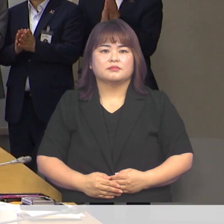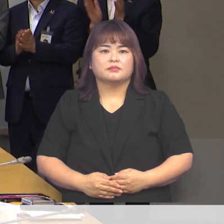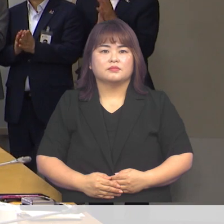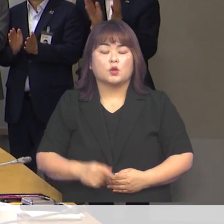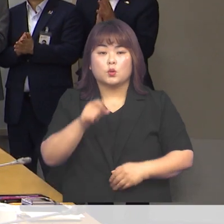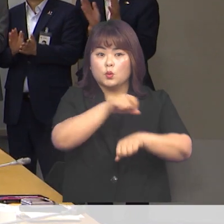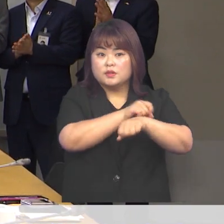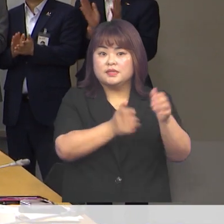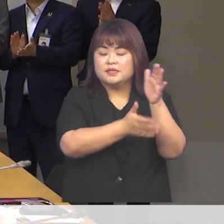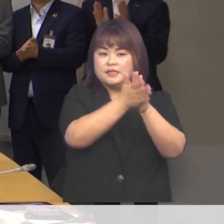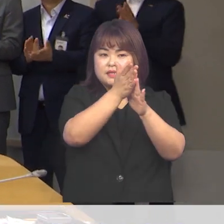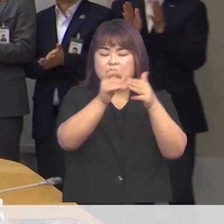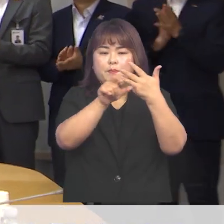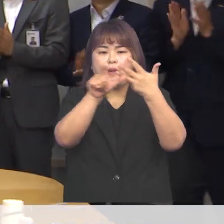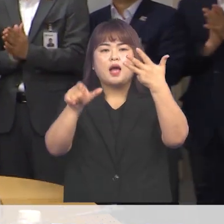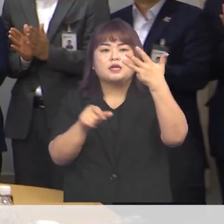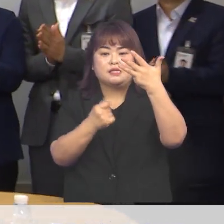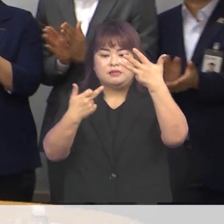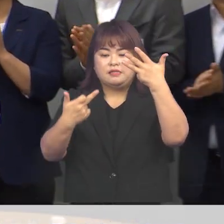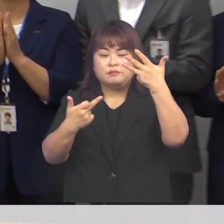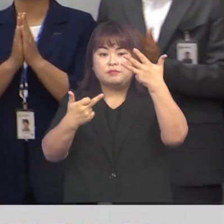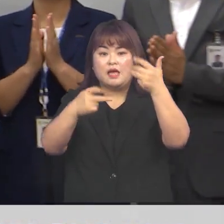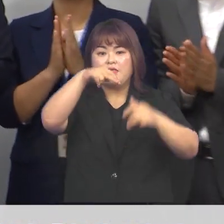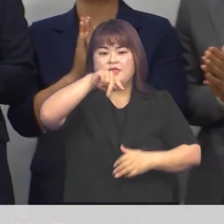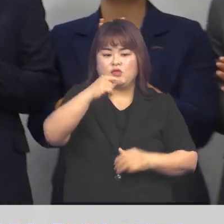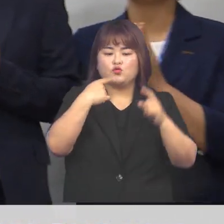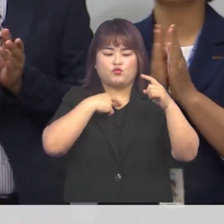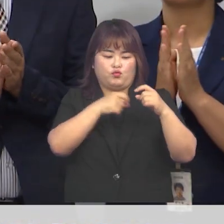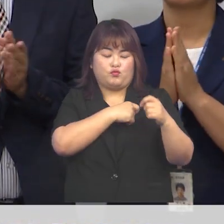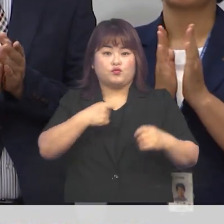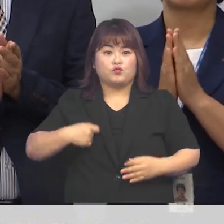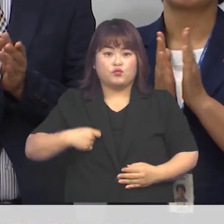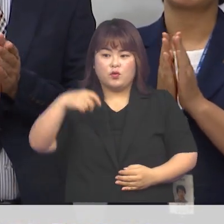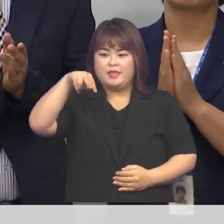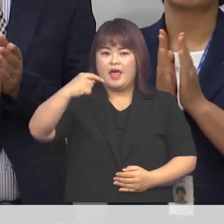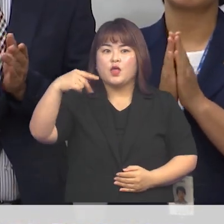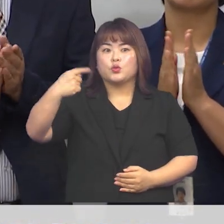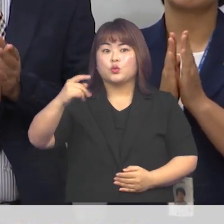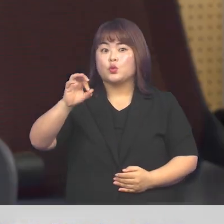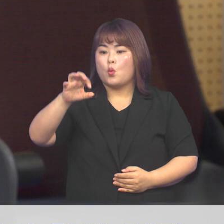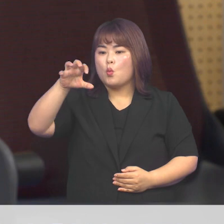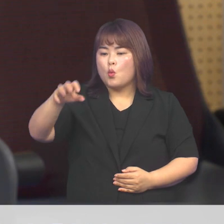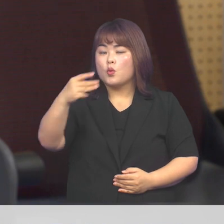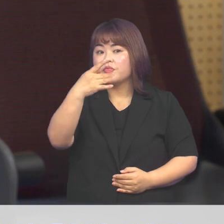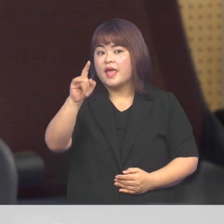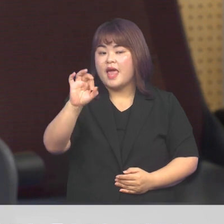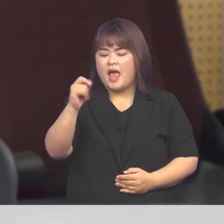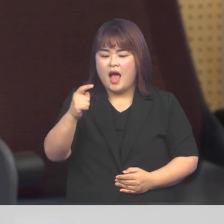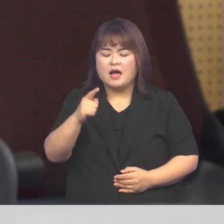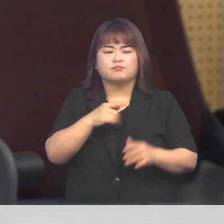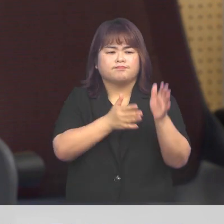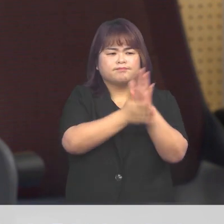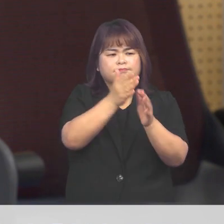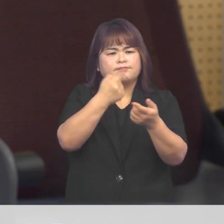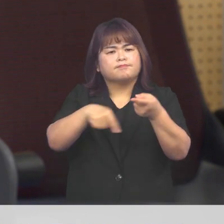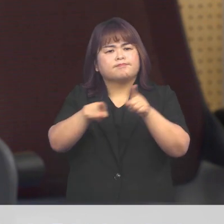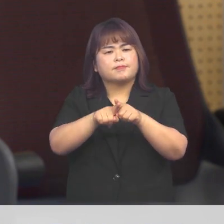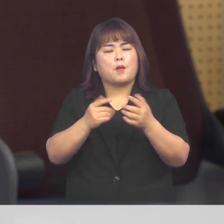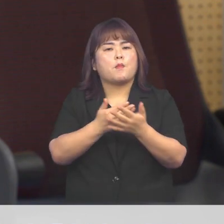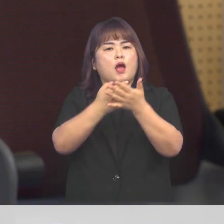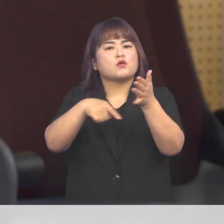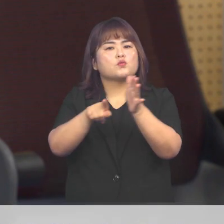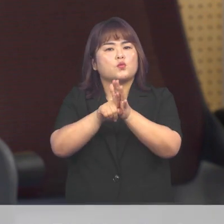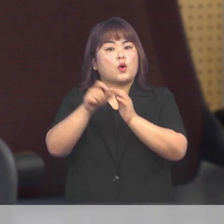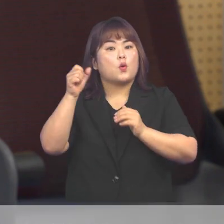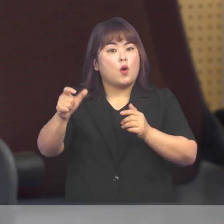용인특례시가 17일 중국 산동성 태안시와 협약을 맺고 양도시의 경제발전을 위해 우호관계를 강화해